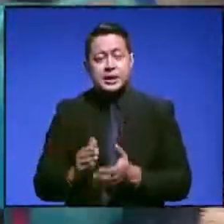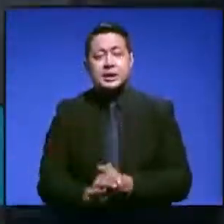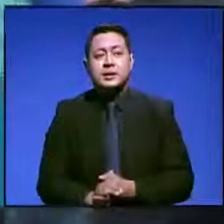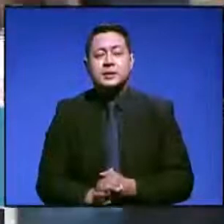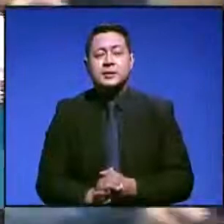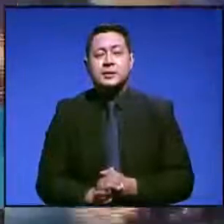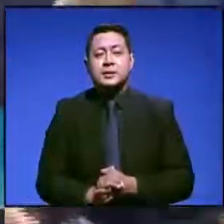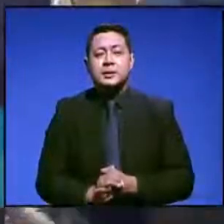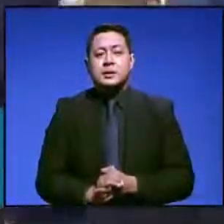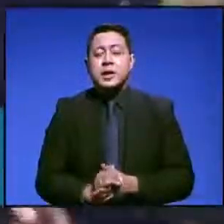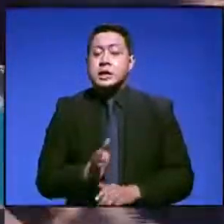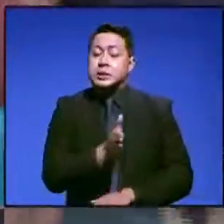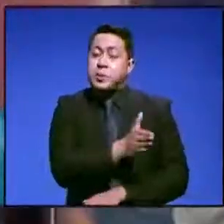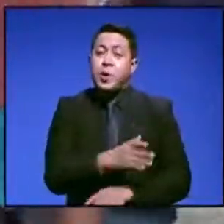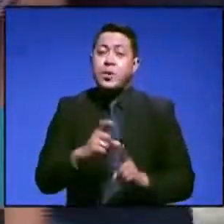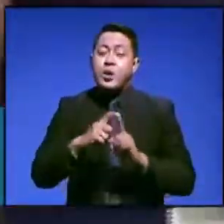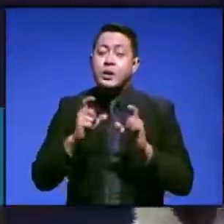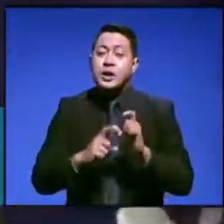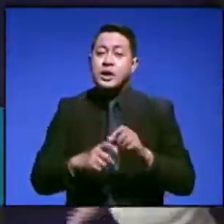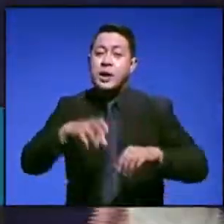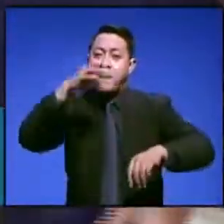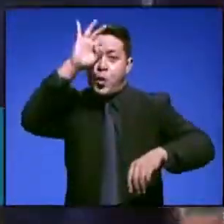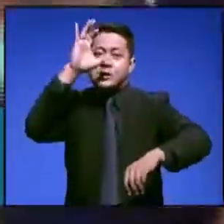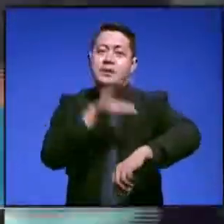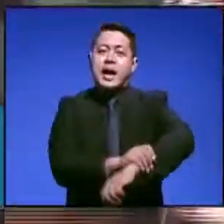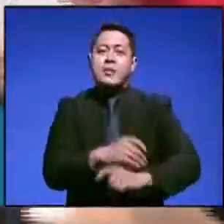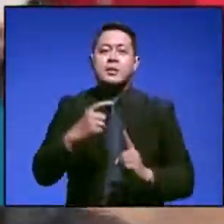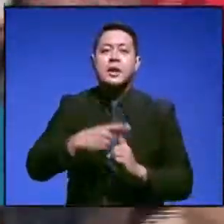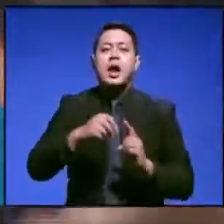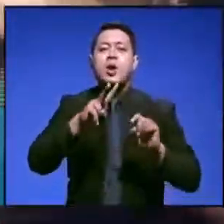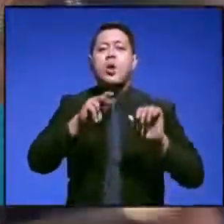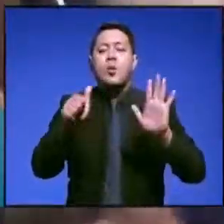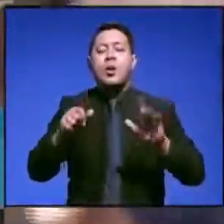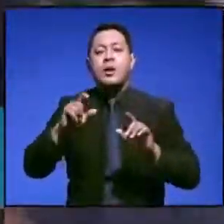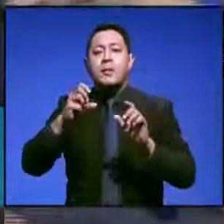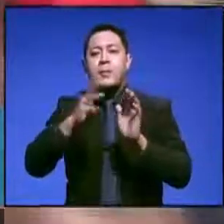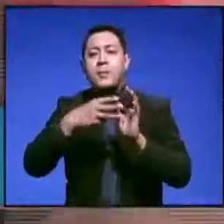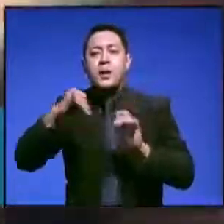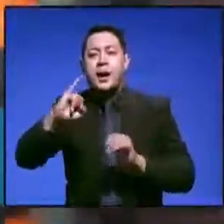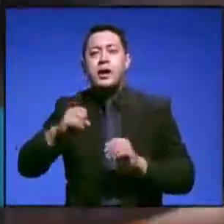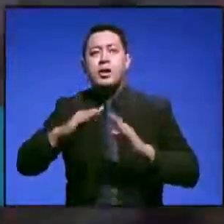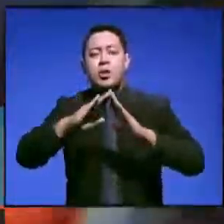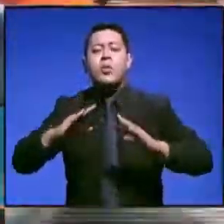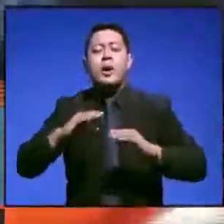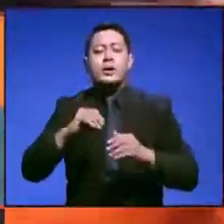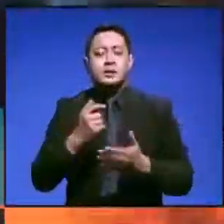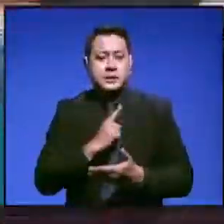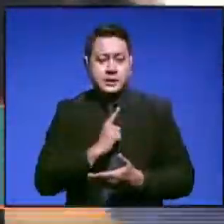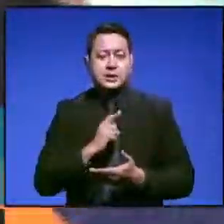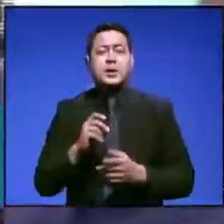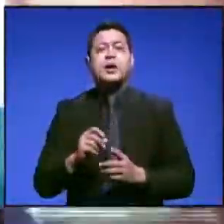Budi Tanjung melaporkan sebelumnya Dwi Sasono ditangkap 26 Mei lalu di rumahnya di Pondok Labu, Jakarta Selatan.